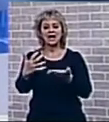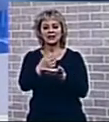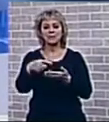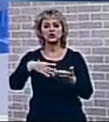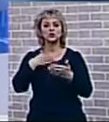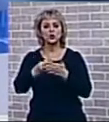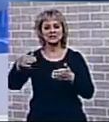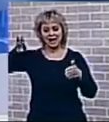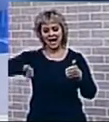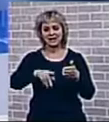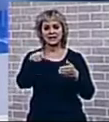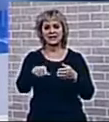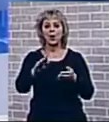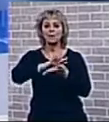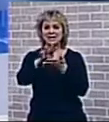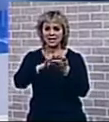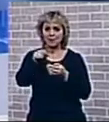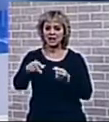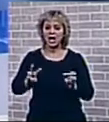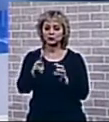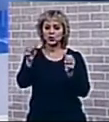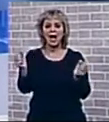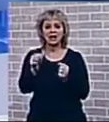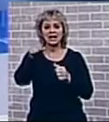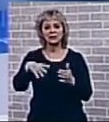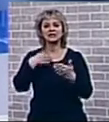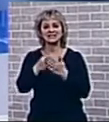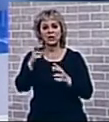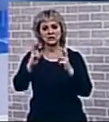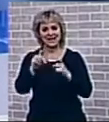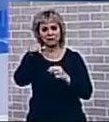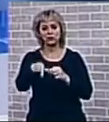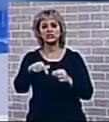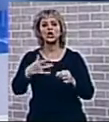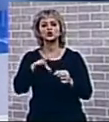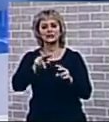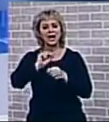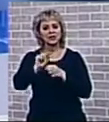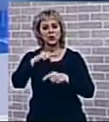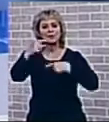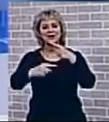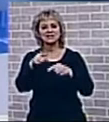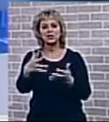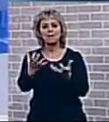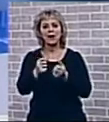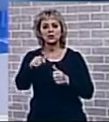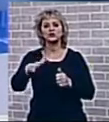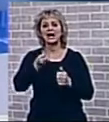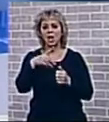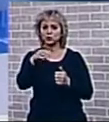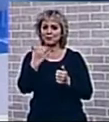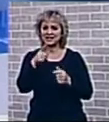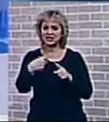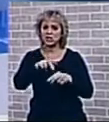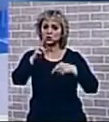в собственном карьере. Перемалывают, обжигают, охлаждают на своем заводе. Жестко контролируют процессы, получают надежный